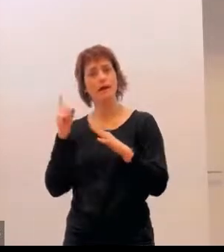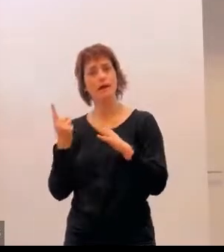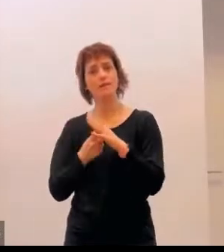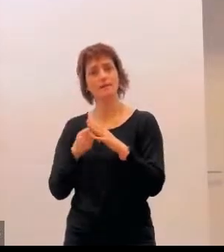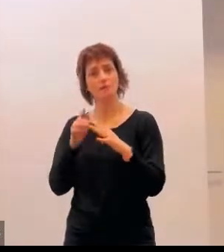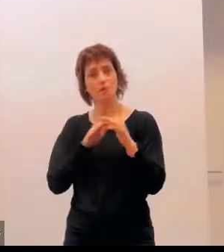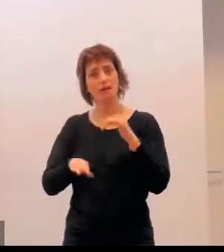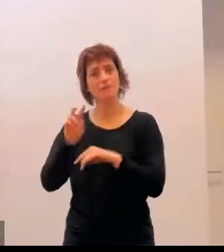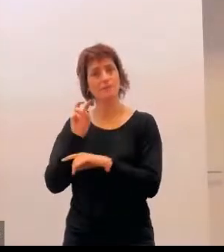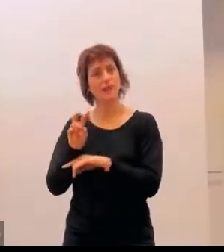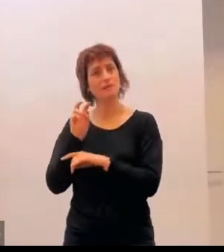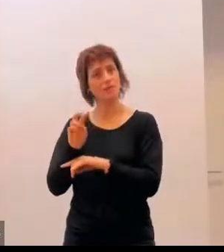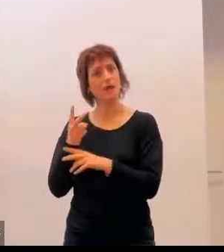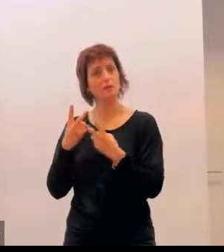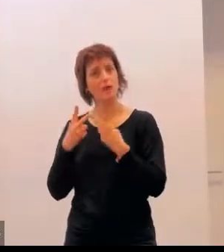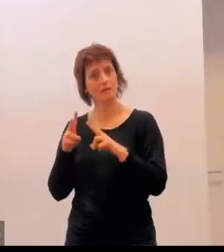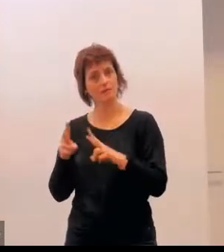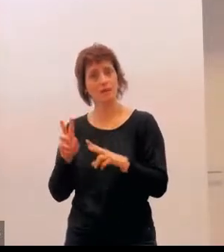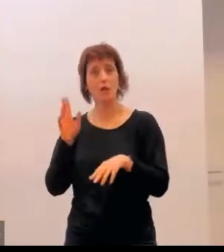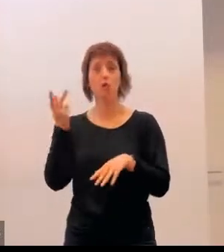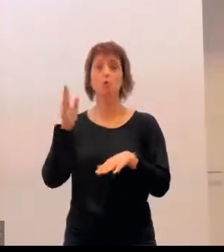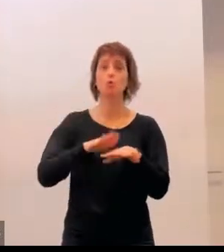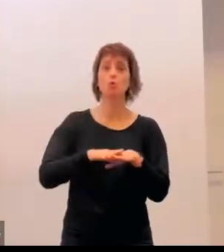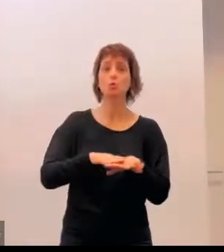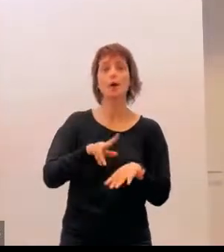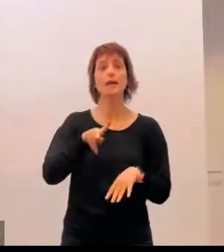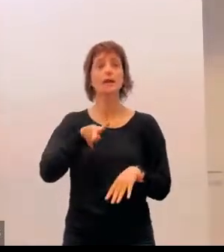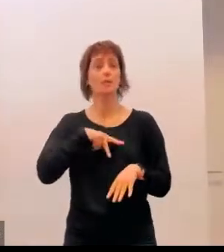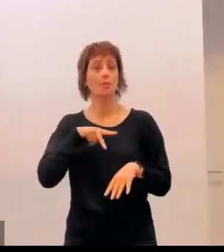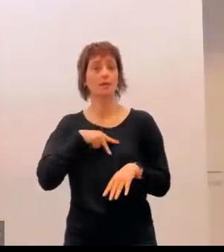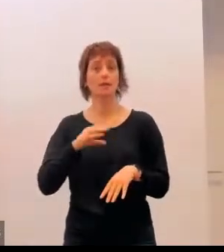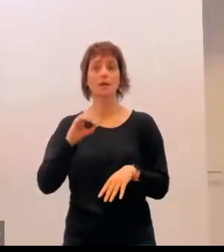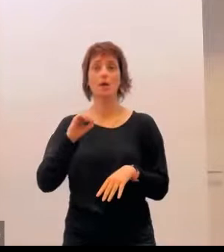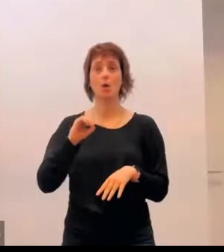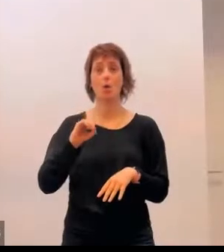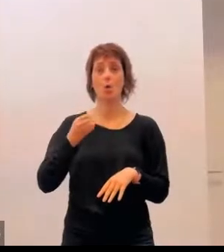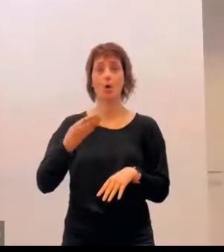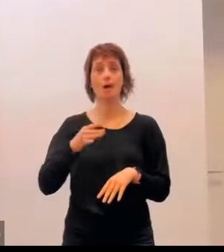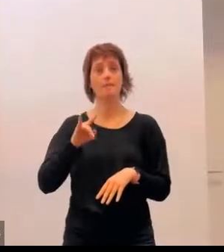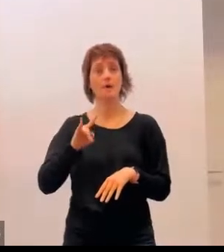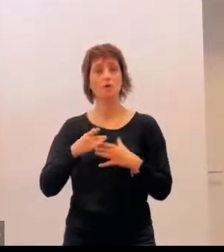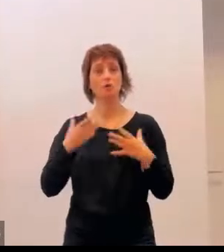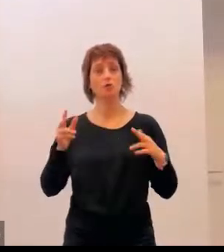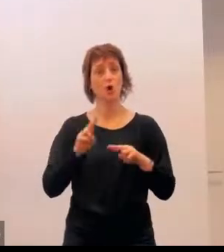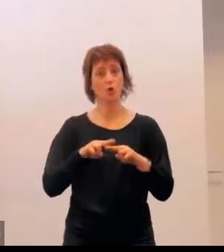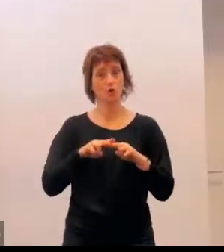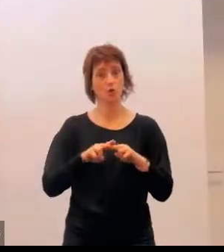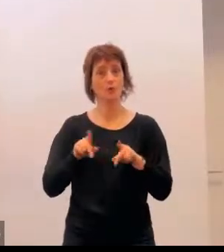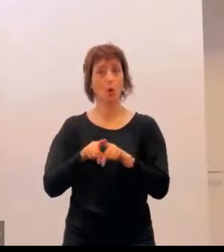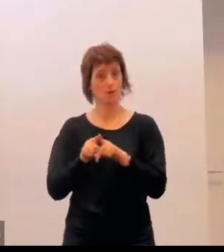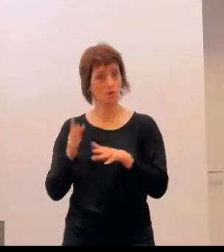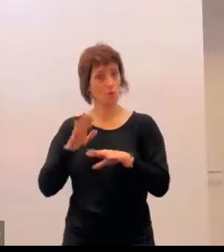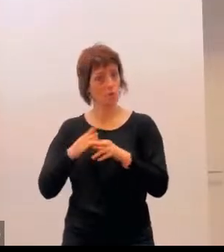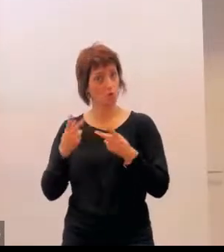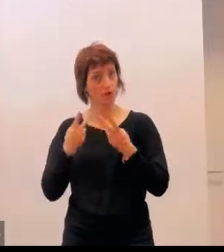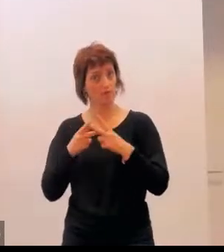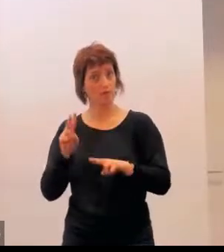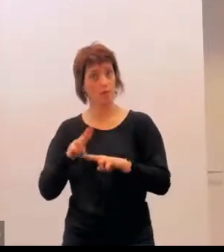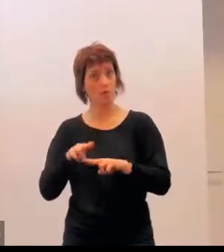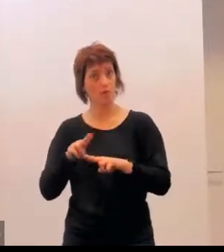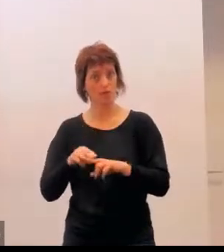espaces verts de la ville sur les propriétés de l'OMH du Grand Nancy et de la ville de Nancy. Cette démarche contribue